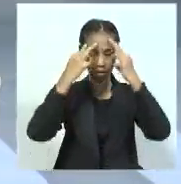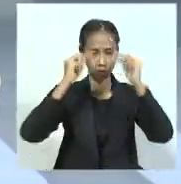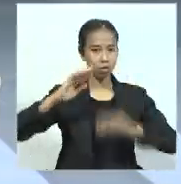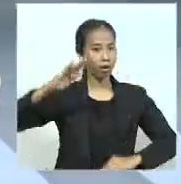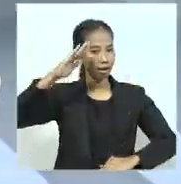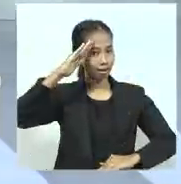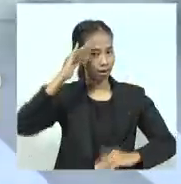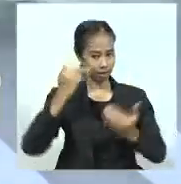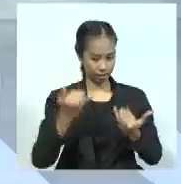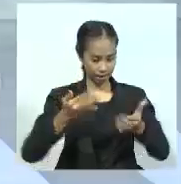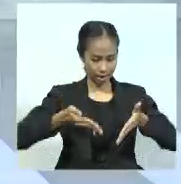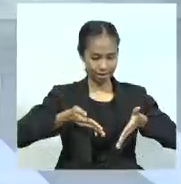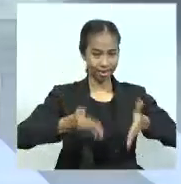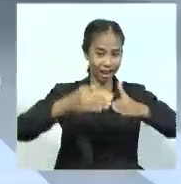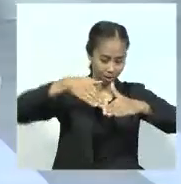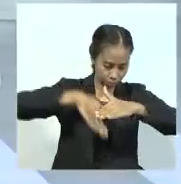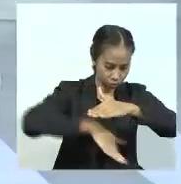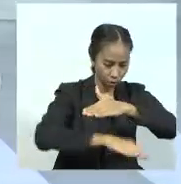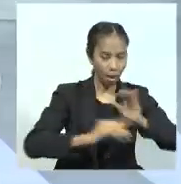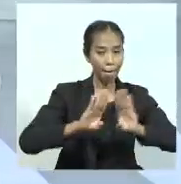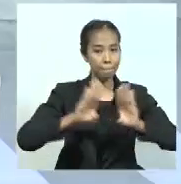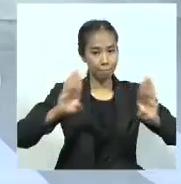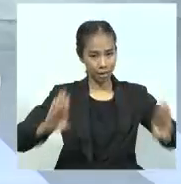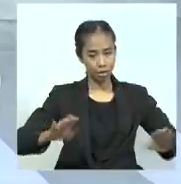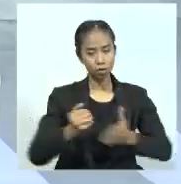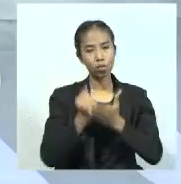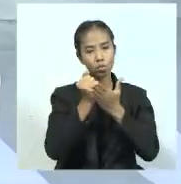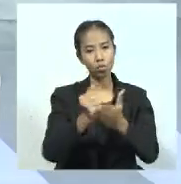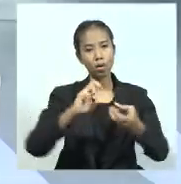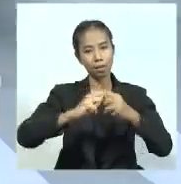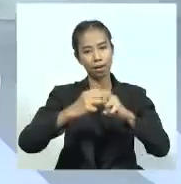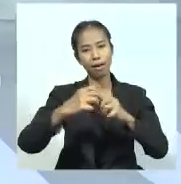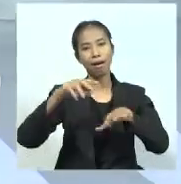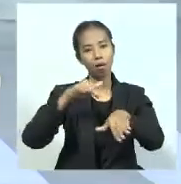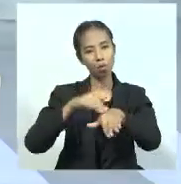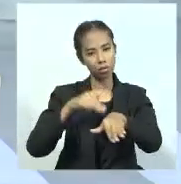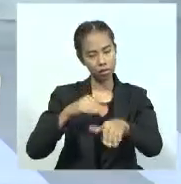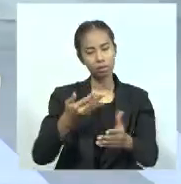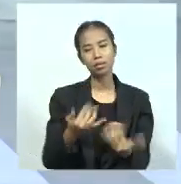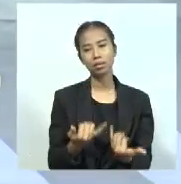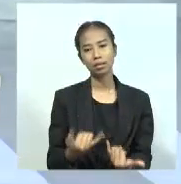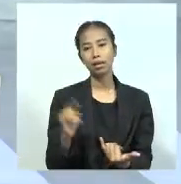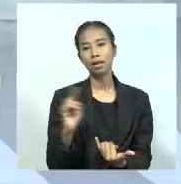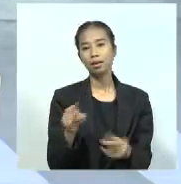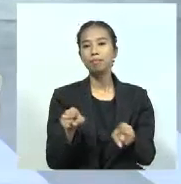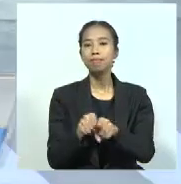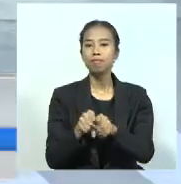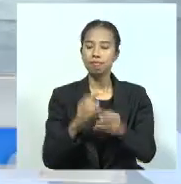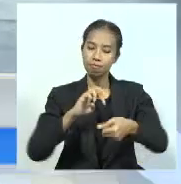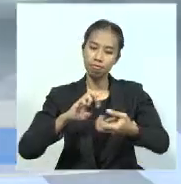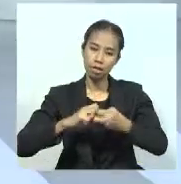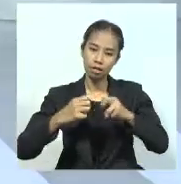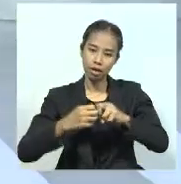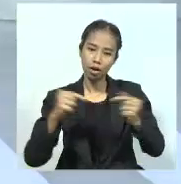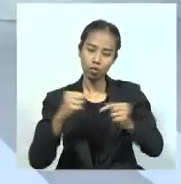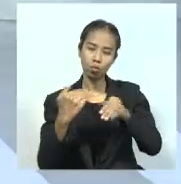โมงค์ทางรอดแยกรัชโยธินเพื่อดำเนินการแก้ไขปัญหาการจราจรบริเวณถนนพหลโยธินและถนนรัชดาภิเษกซึ่งเป็นหนึ่งในแนวทางการแก้ไขปัญหา